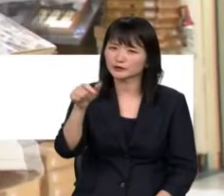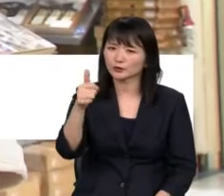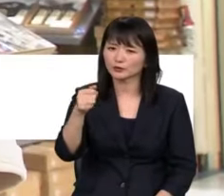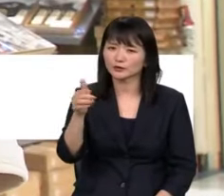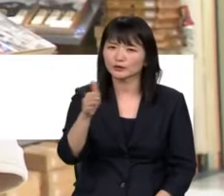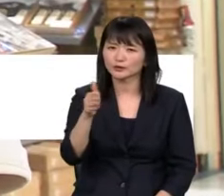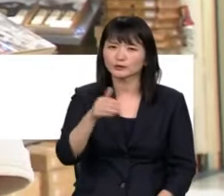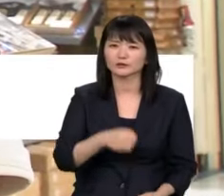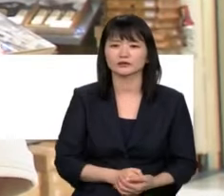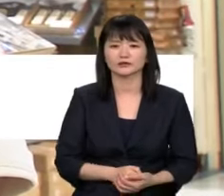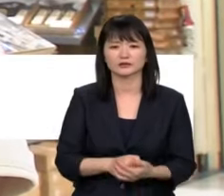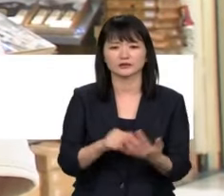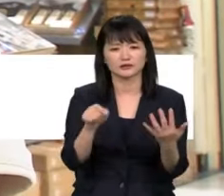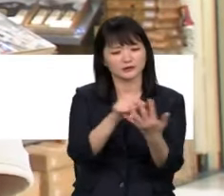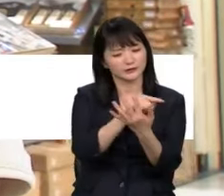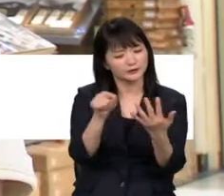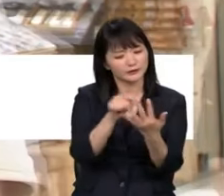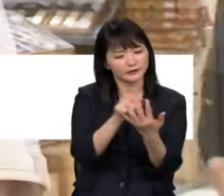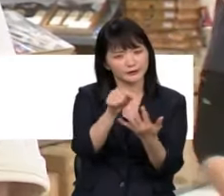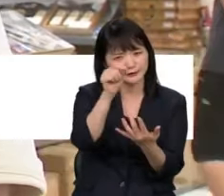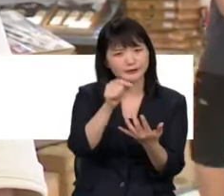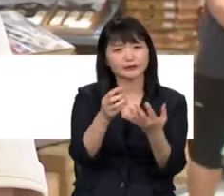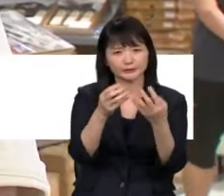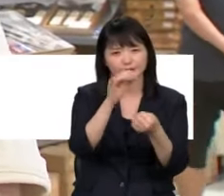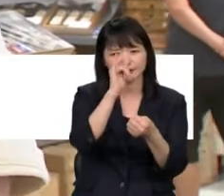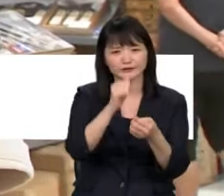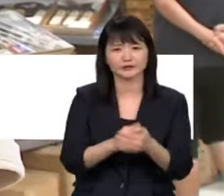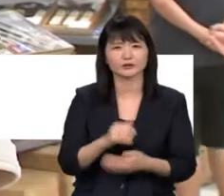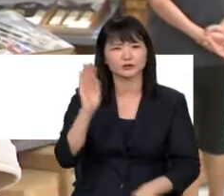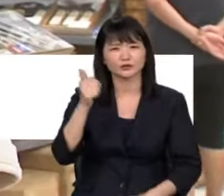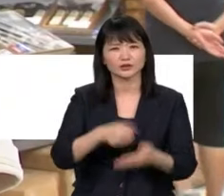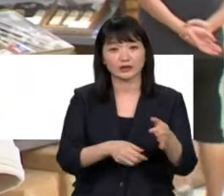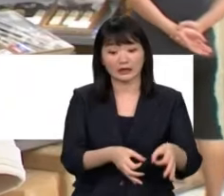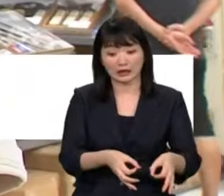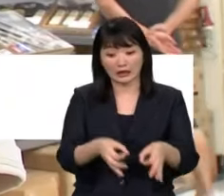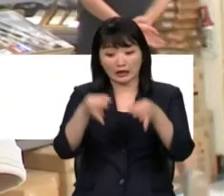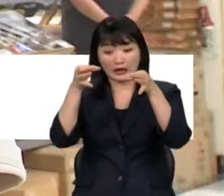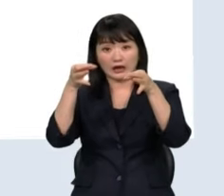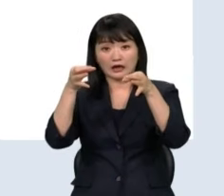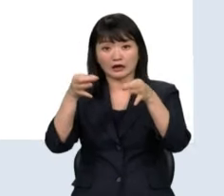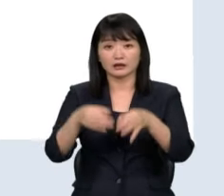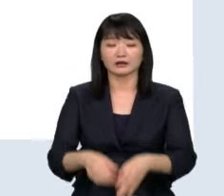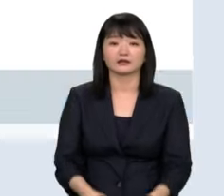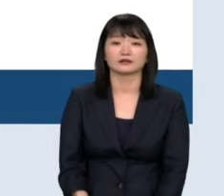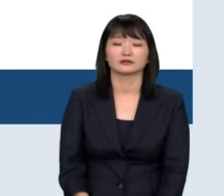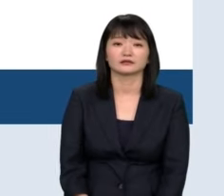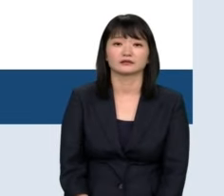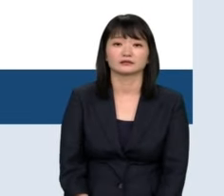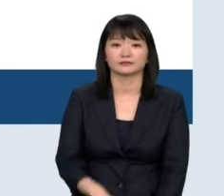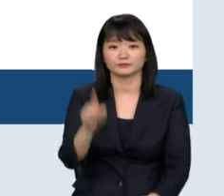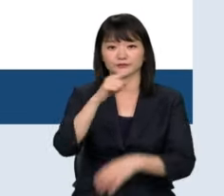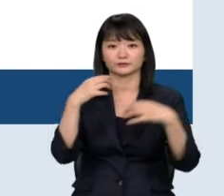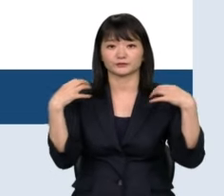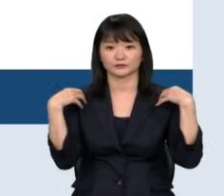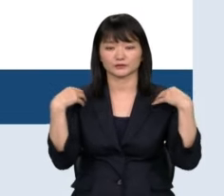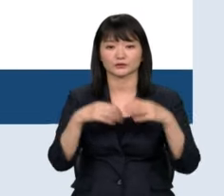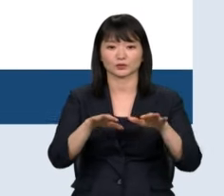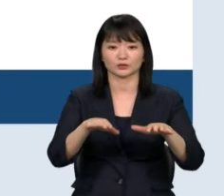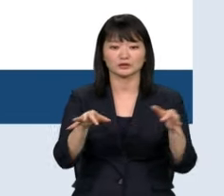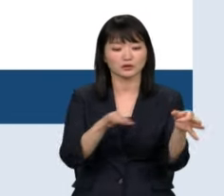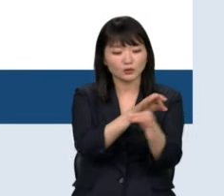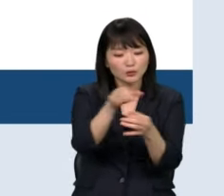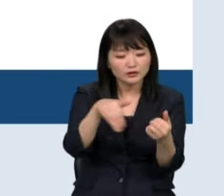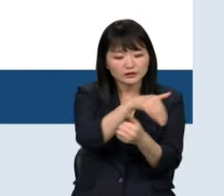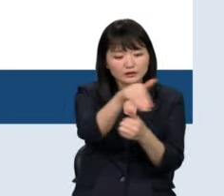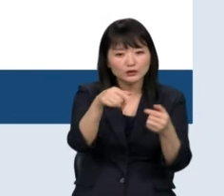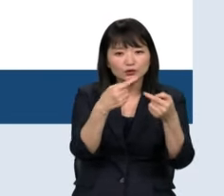있는데 선택지가 많아진 것 같아요. 사실 요새 물가가 너무 많이 올라가지고. 정부는 오늘 경기 흐름을